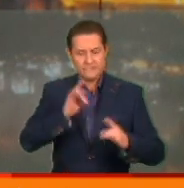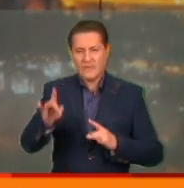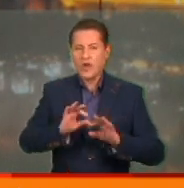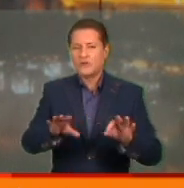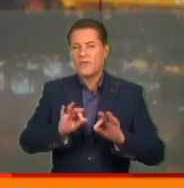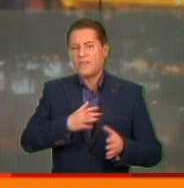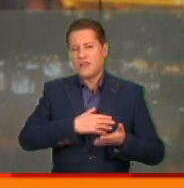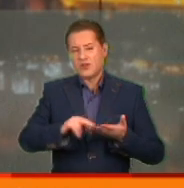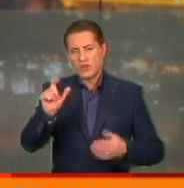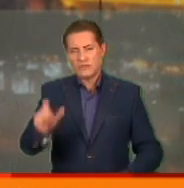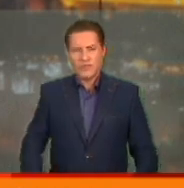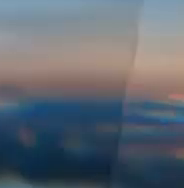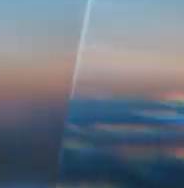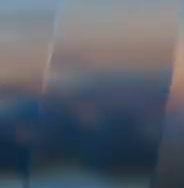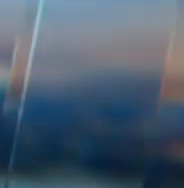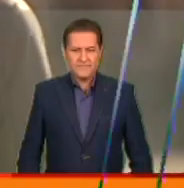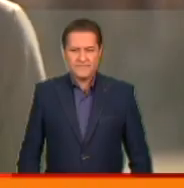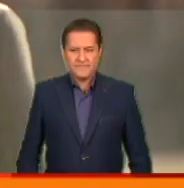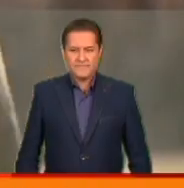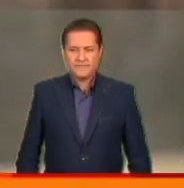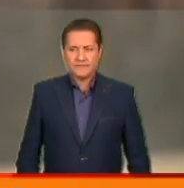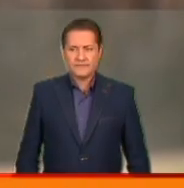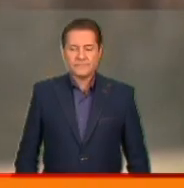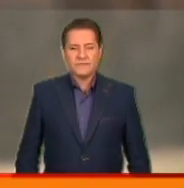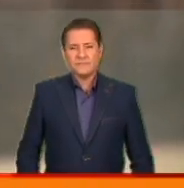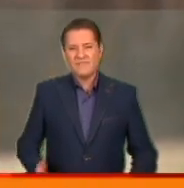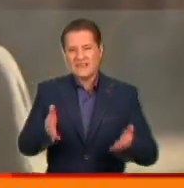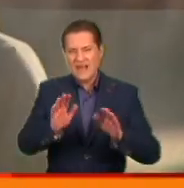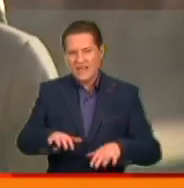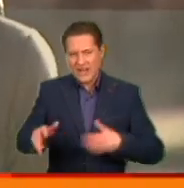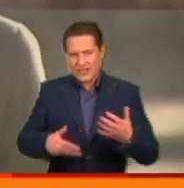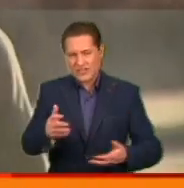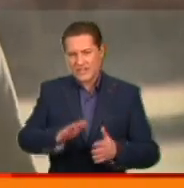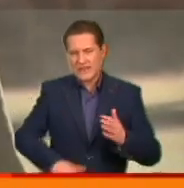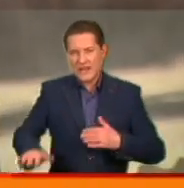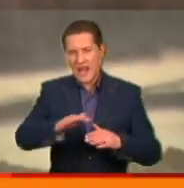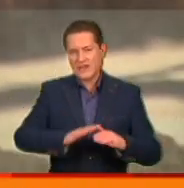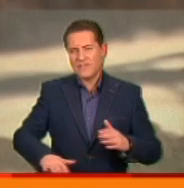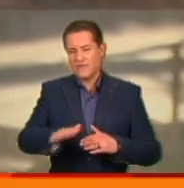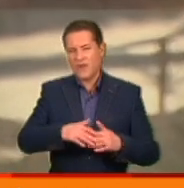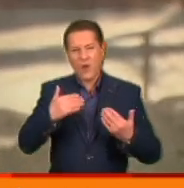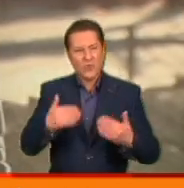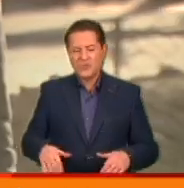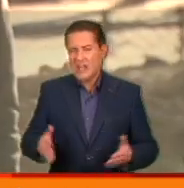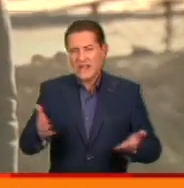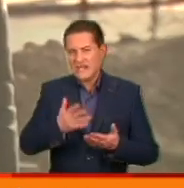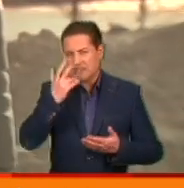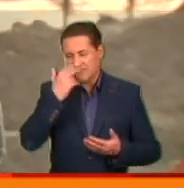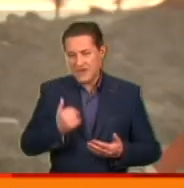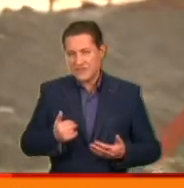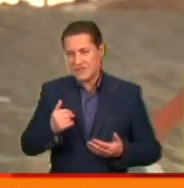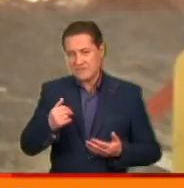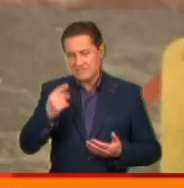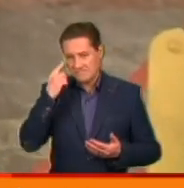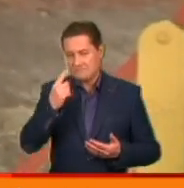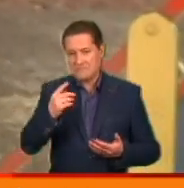Наталка Сачалко продовжить. Розриті і залишені ділянки в дворах для нас, на жаль, уже стоїть якимсь звичним і прийнятним